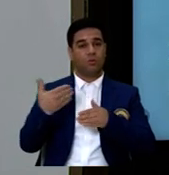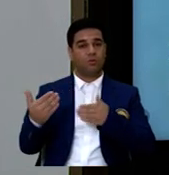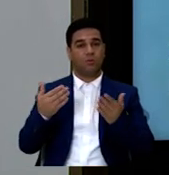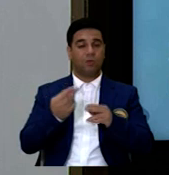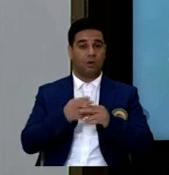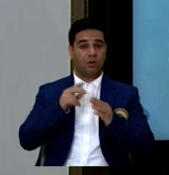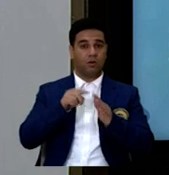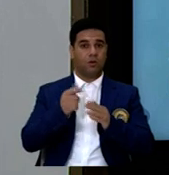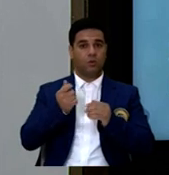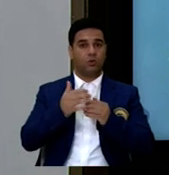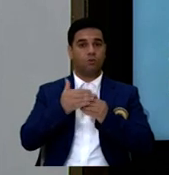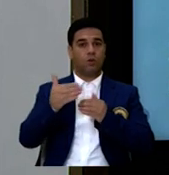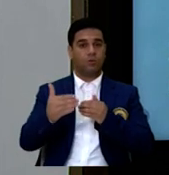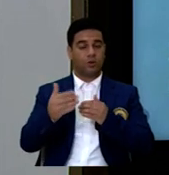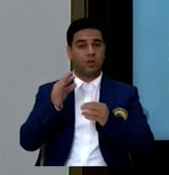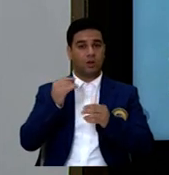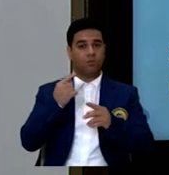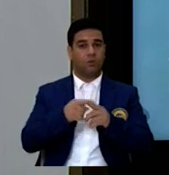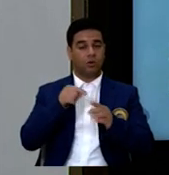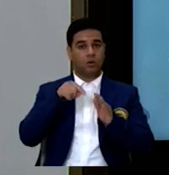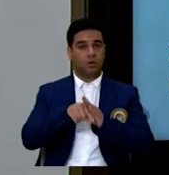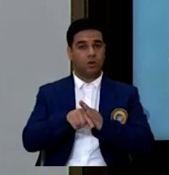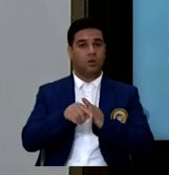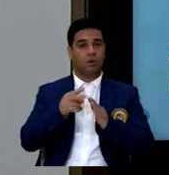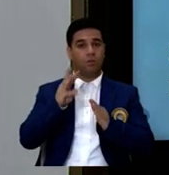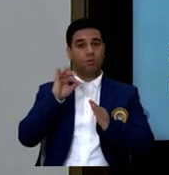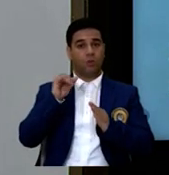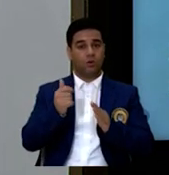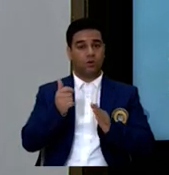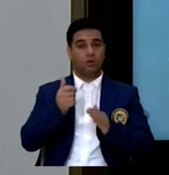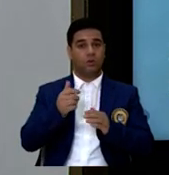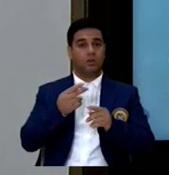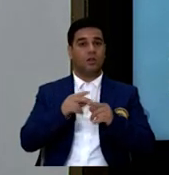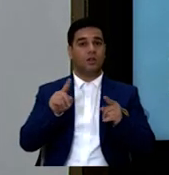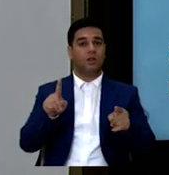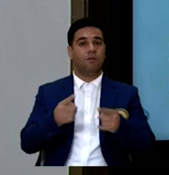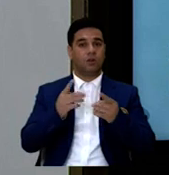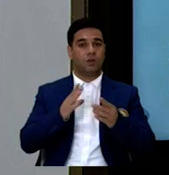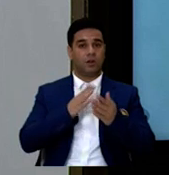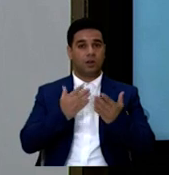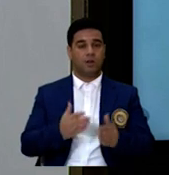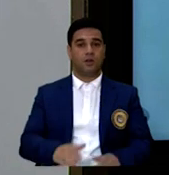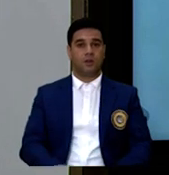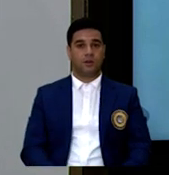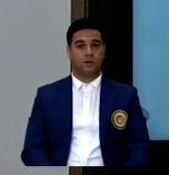nisbatan ancha yiriklashgan, miyachasi ham ancha rivojlangan.